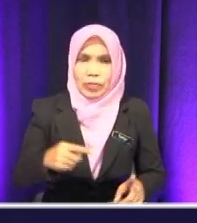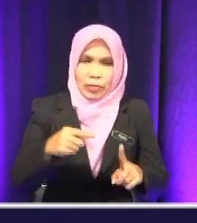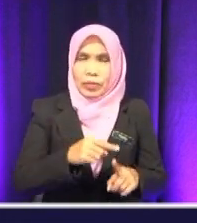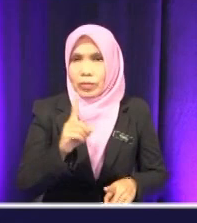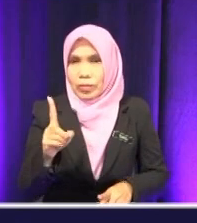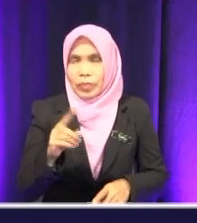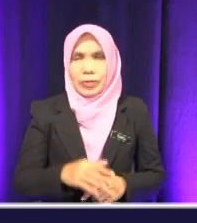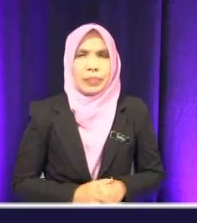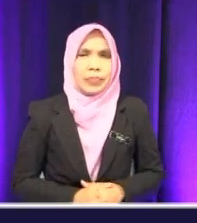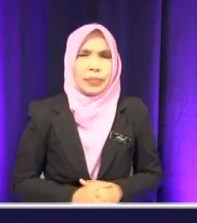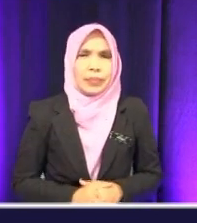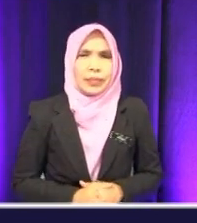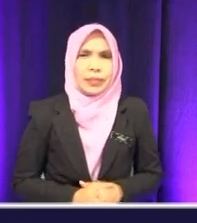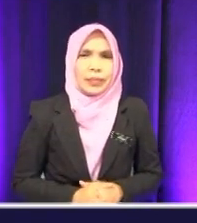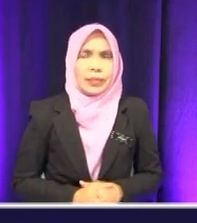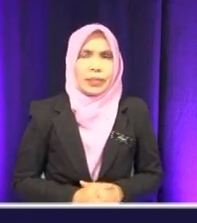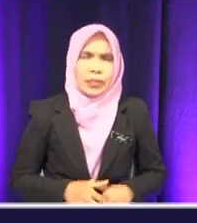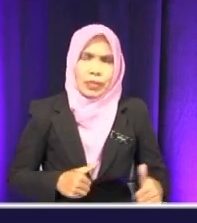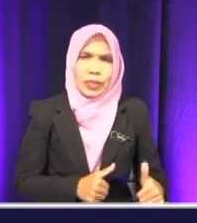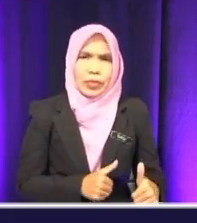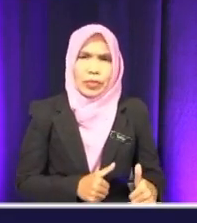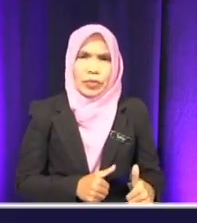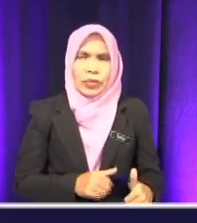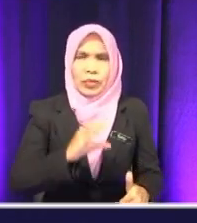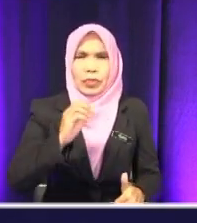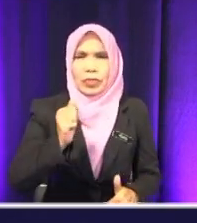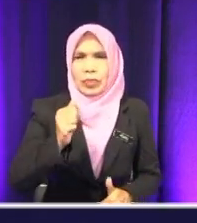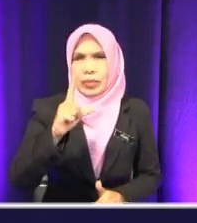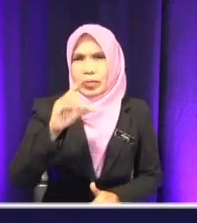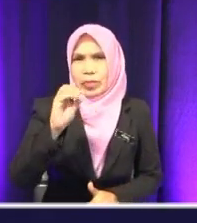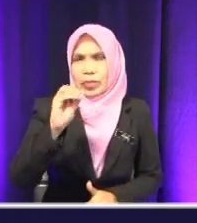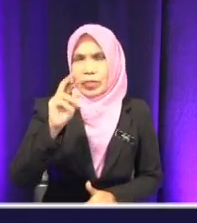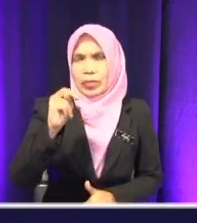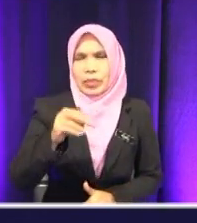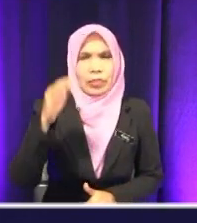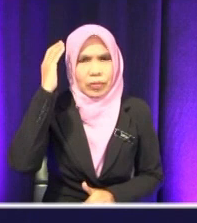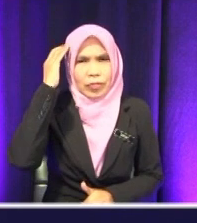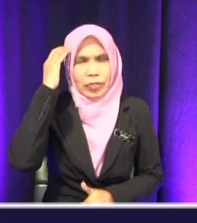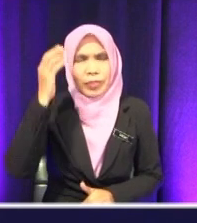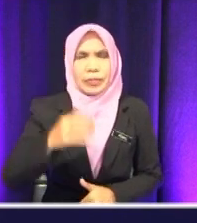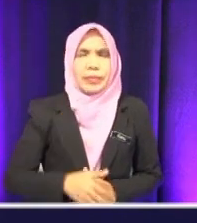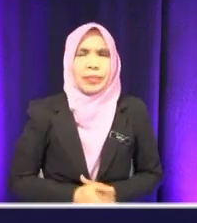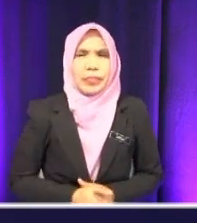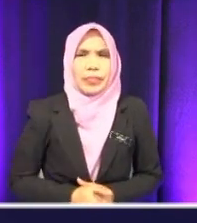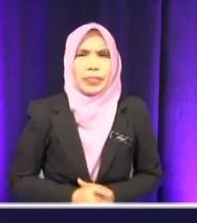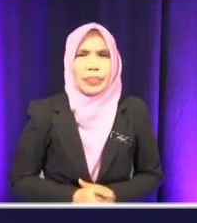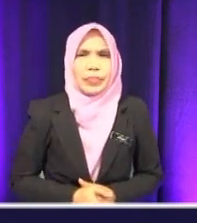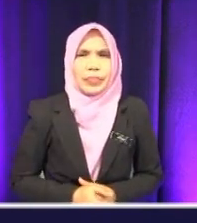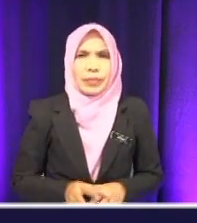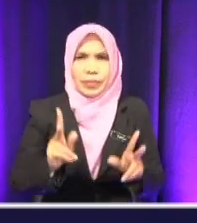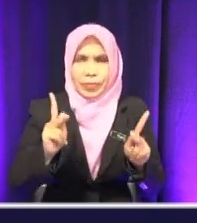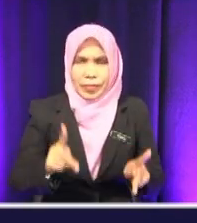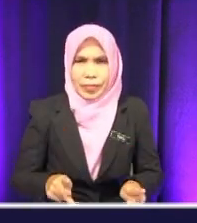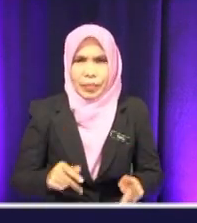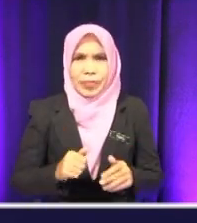calon-calon semua dalam soal lain dan sekiranya hubungan itu Idol pastinya hubungan dia